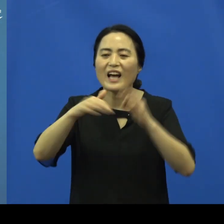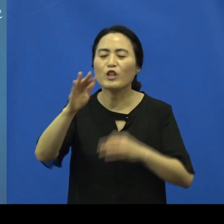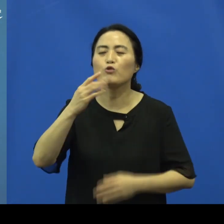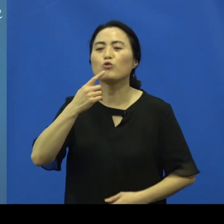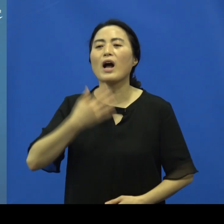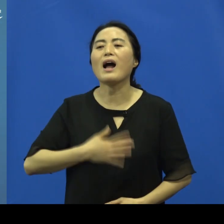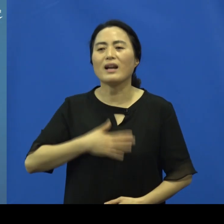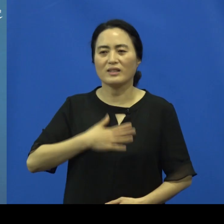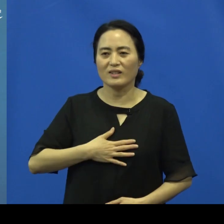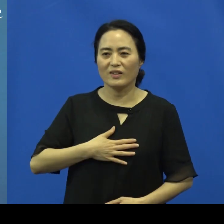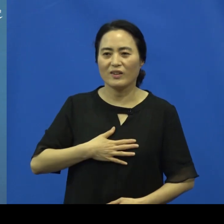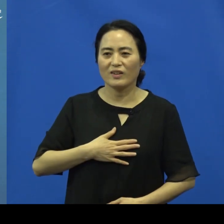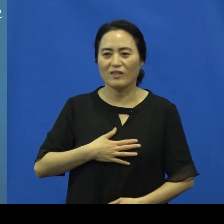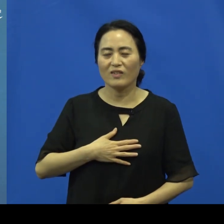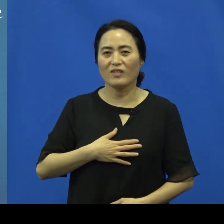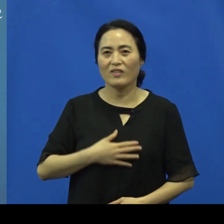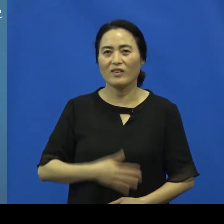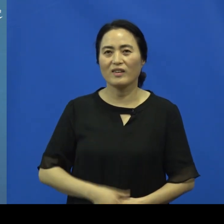이게 어머니예요, 어머니.